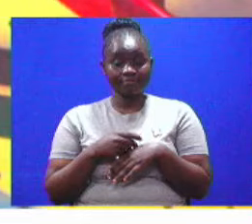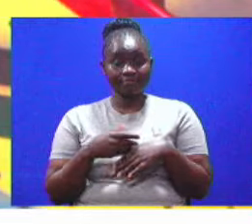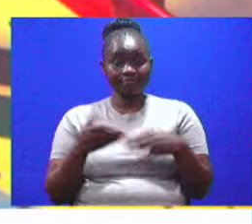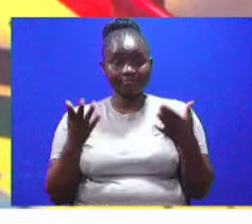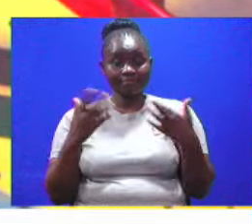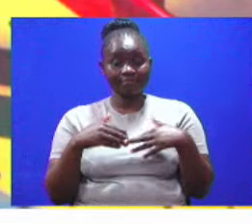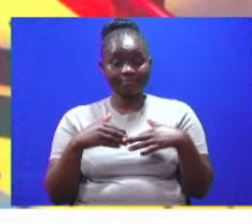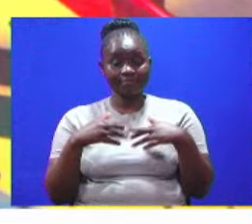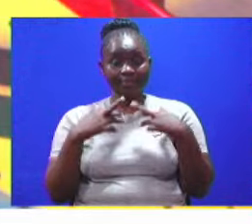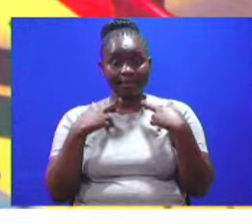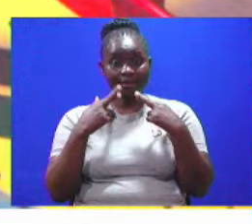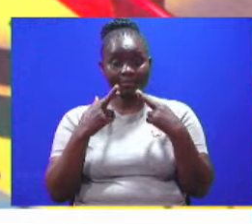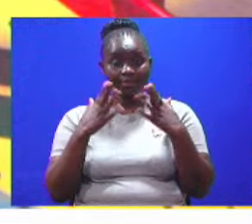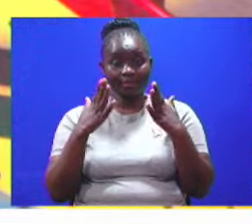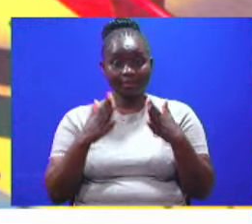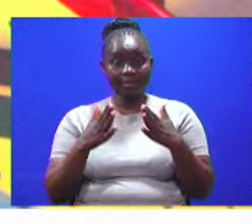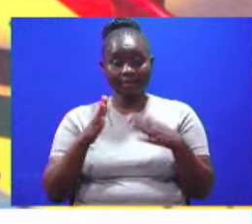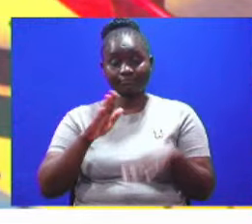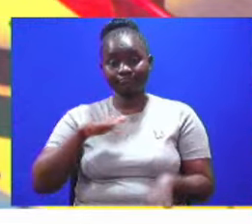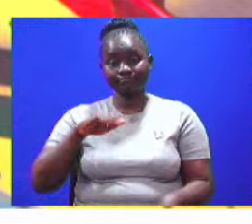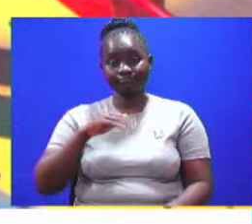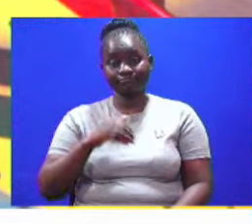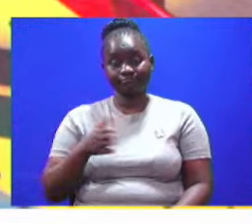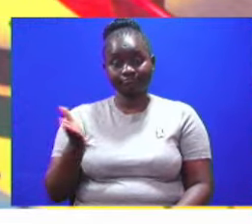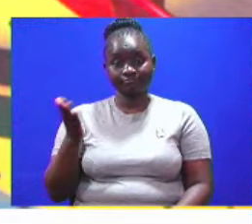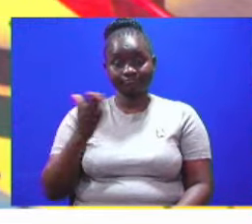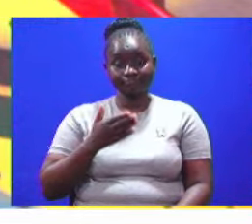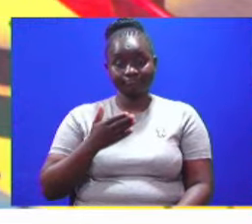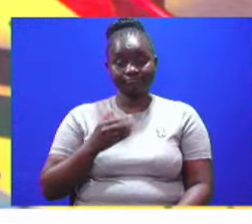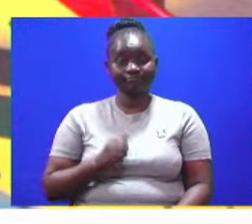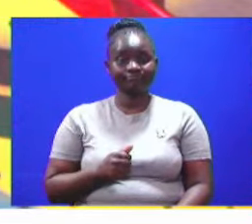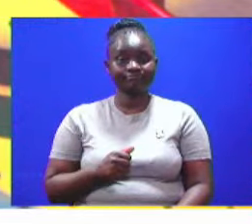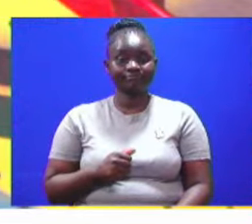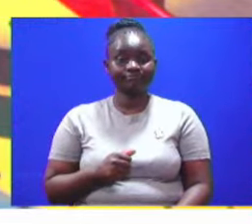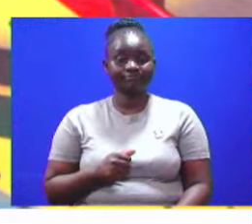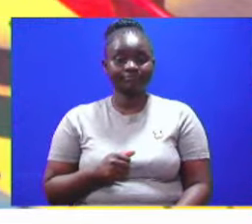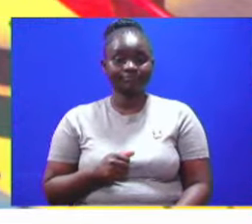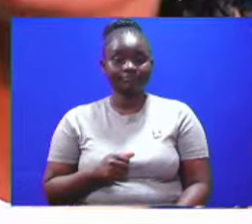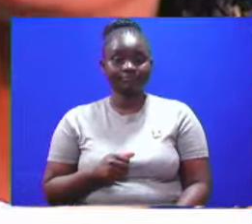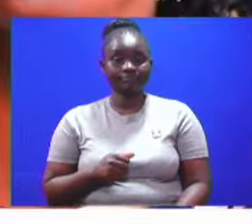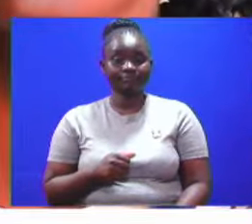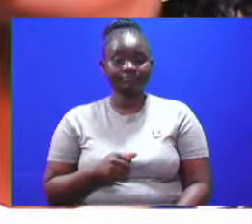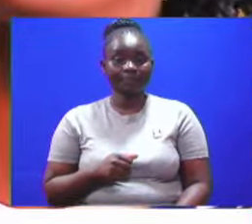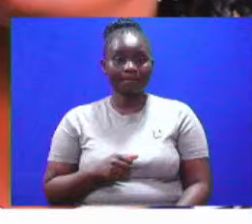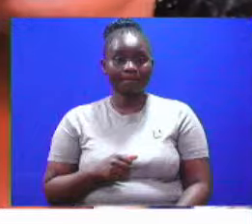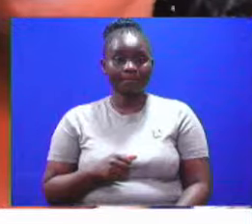sanya na nyala kwa bago ikirane semo ya bonchari na kusanga muna nito roboti rokubatia.